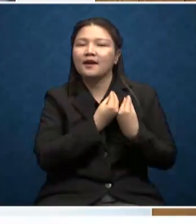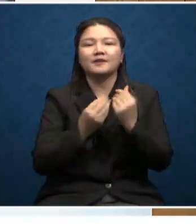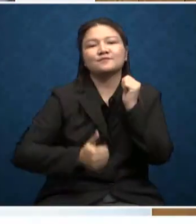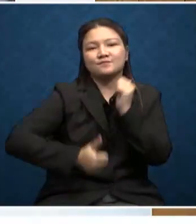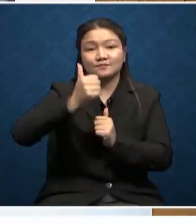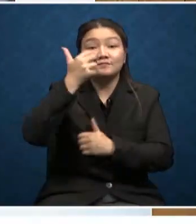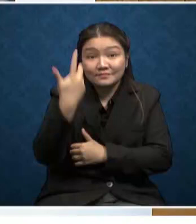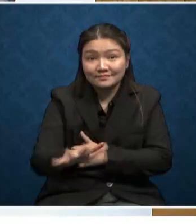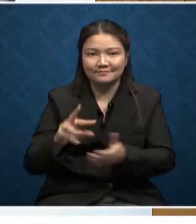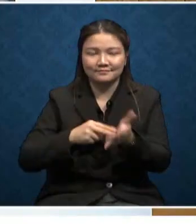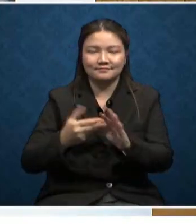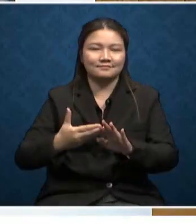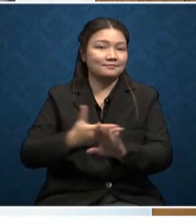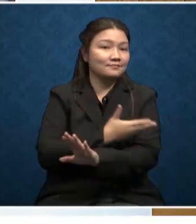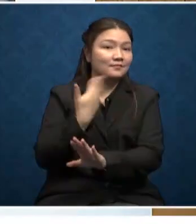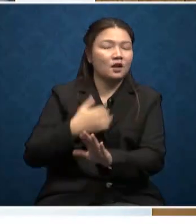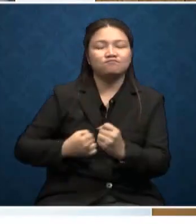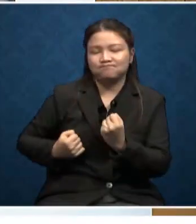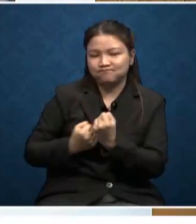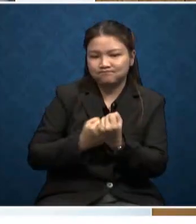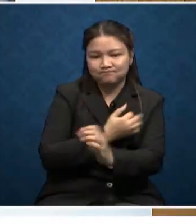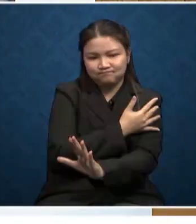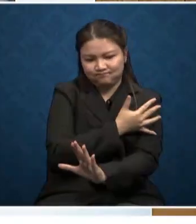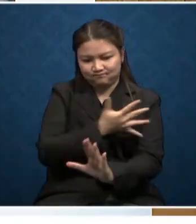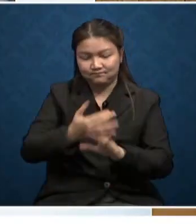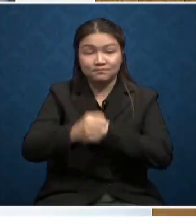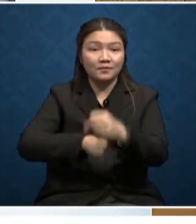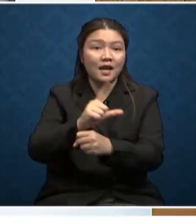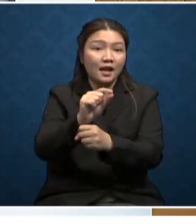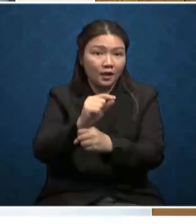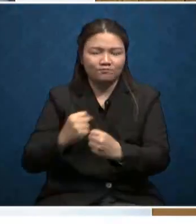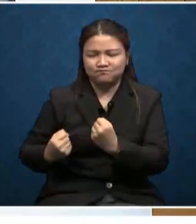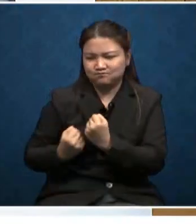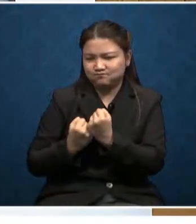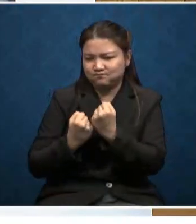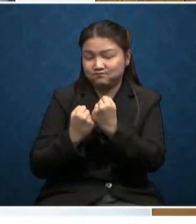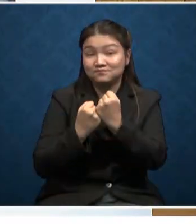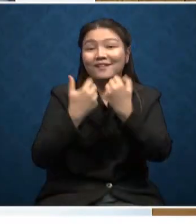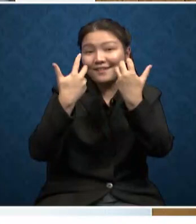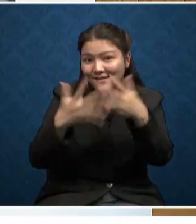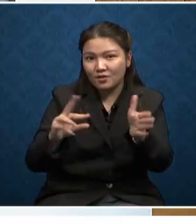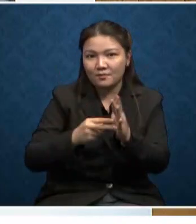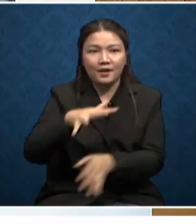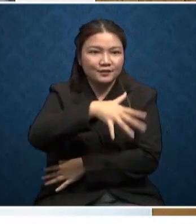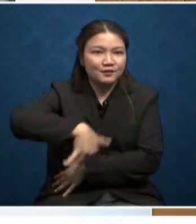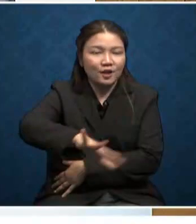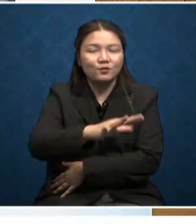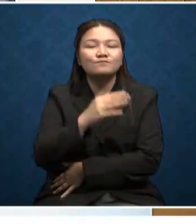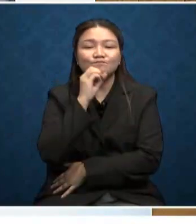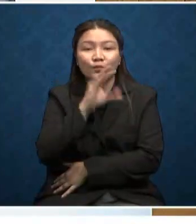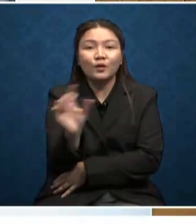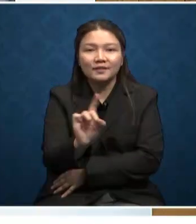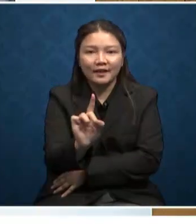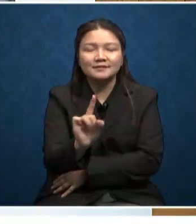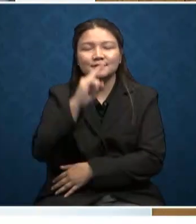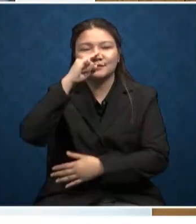หลังจากการต่อสู้ยาวมานานกว่า20ปีวันนี้เราสามารถพูดได้ว่าประ